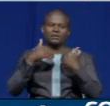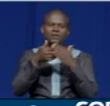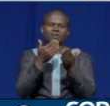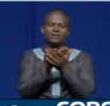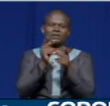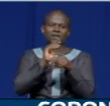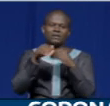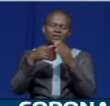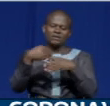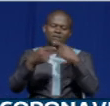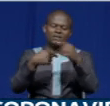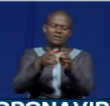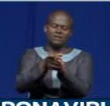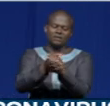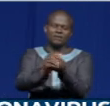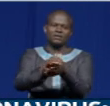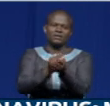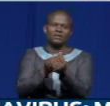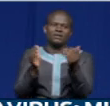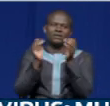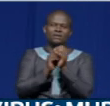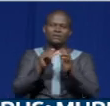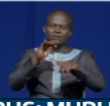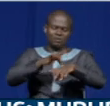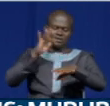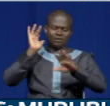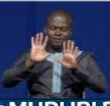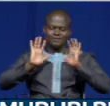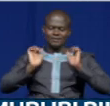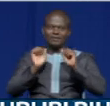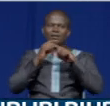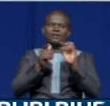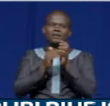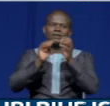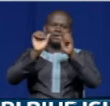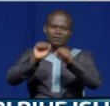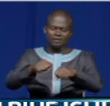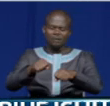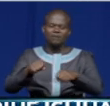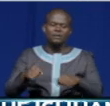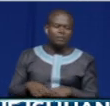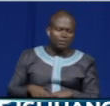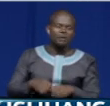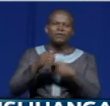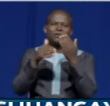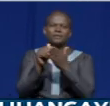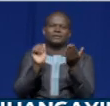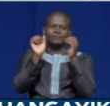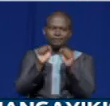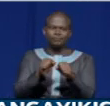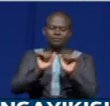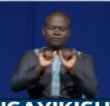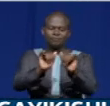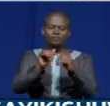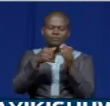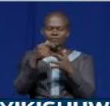ko badakomeza kuramukanya ndetse no kwikoraho ariko birashoboka ukoze uciye birashoboka ko ushobora